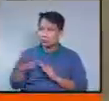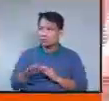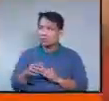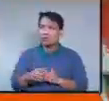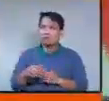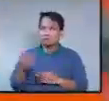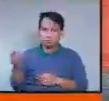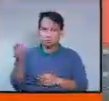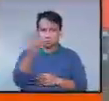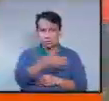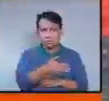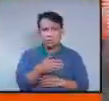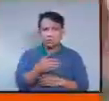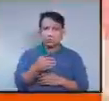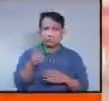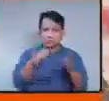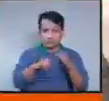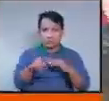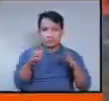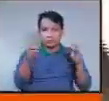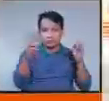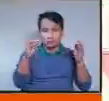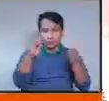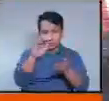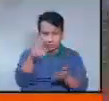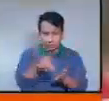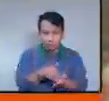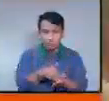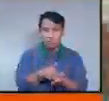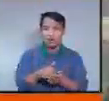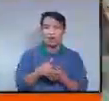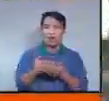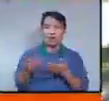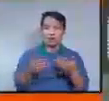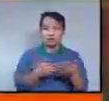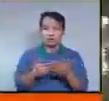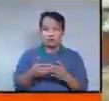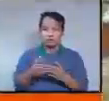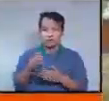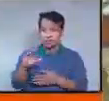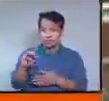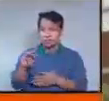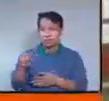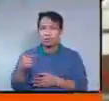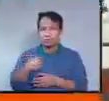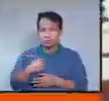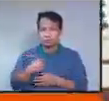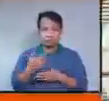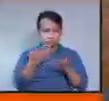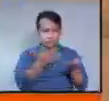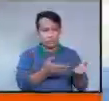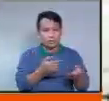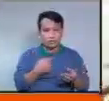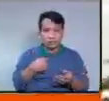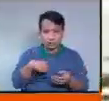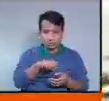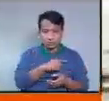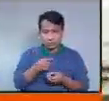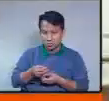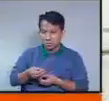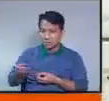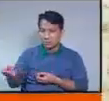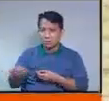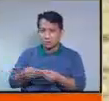donasyon na doon ihulog sa mga evacuation centers, sa kanilang mga command post, para sila na yung magbibigay